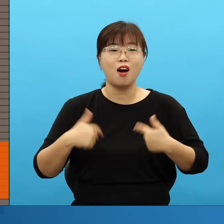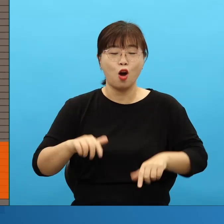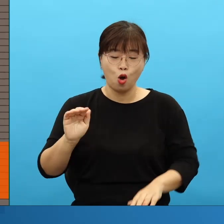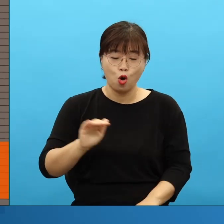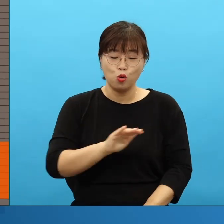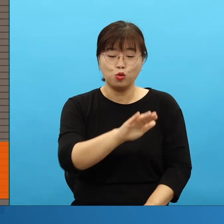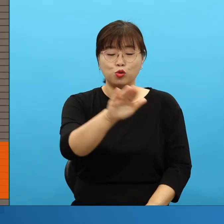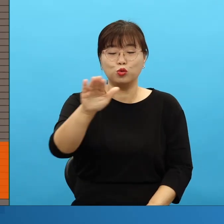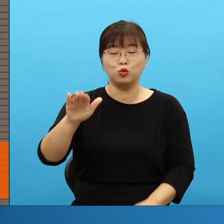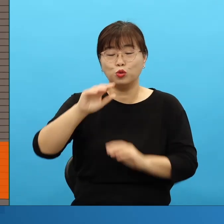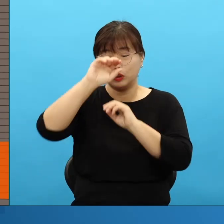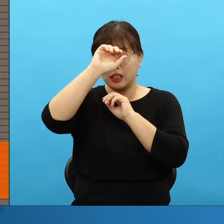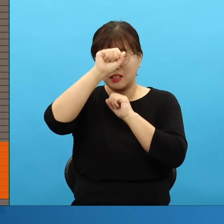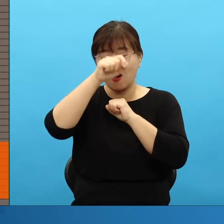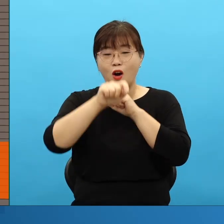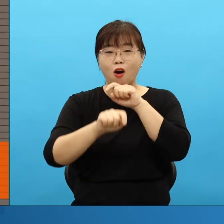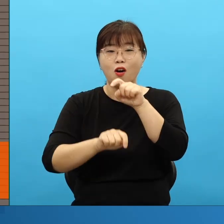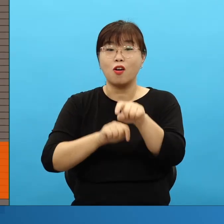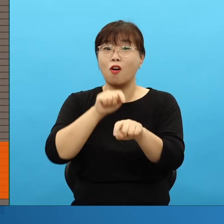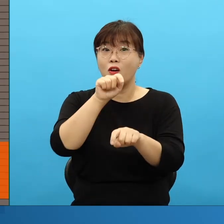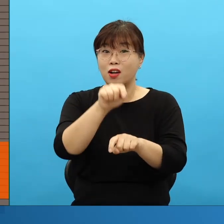날마다 우리